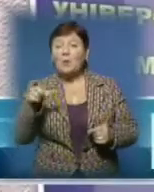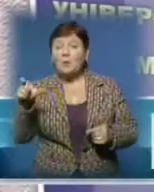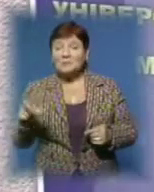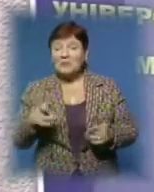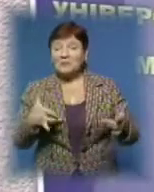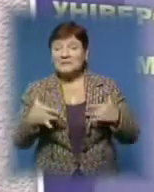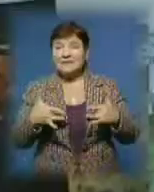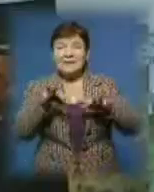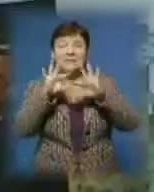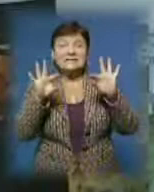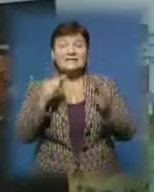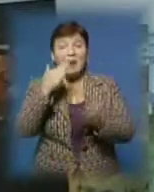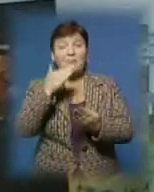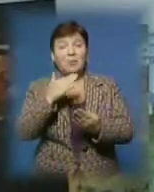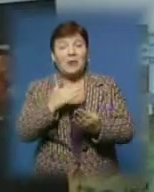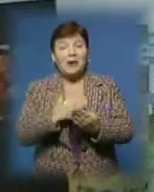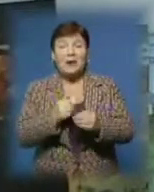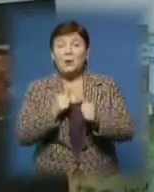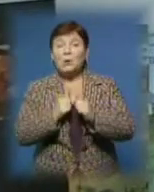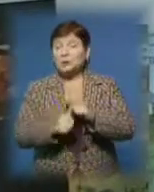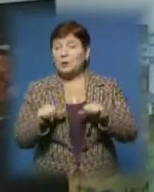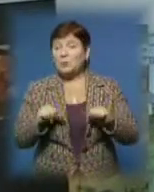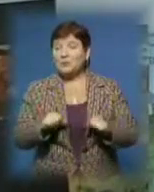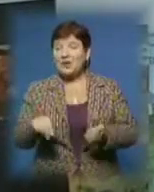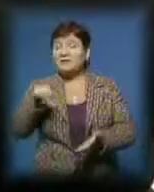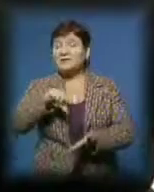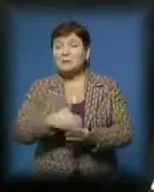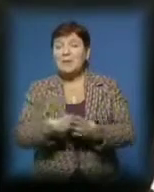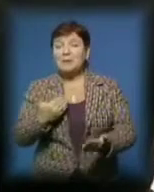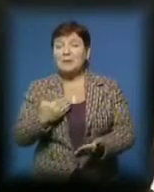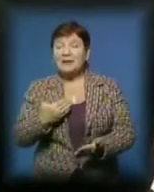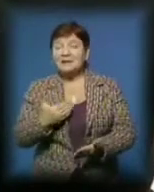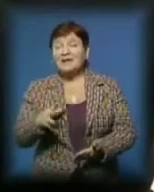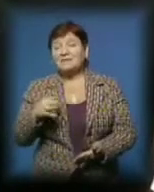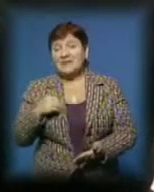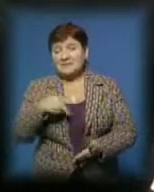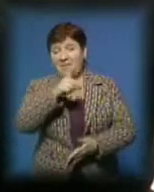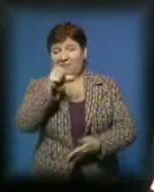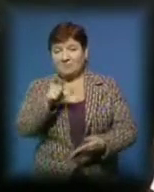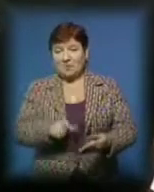концертна мистецька програма, в рамках якої кожен зможе виступити перед публікою з власними творами.